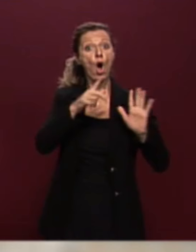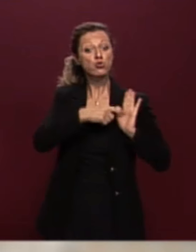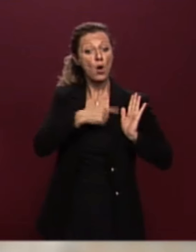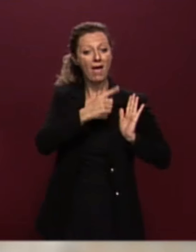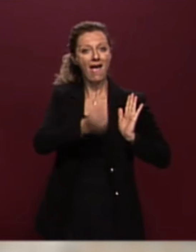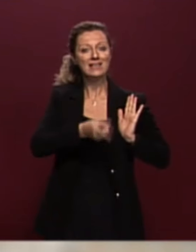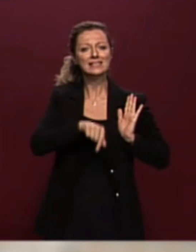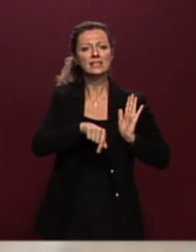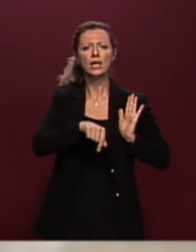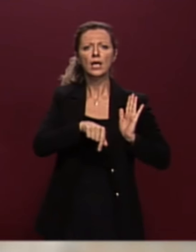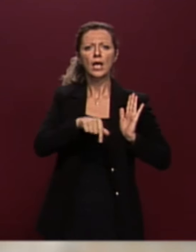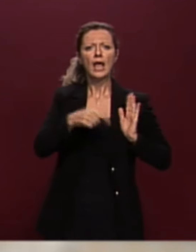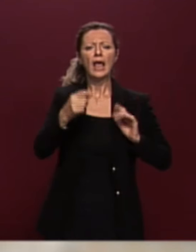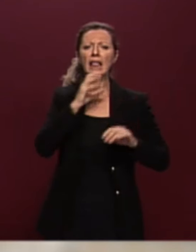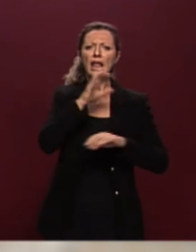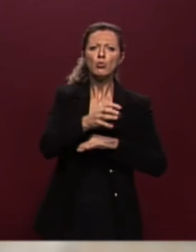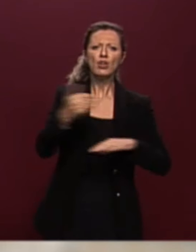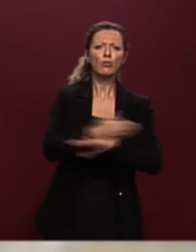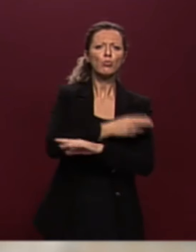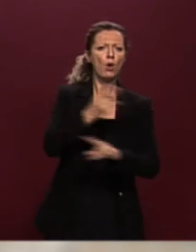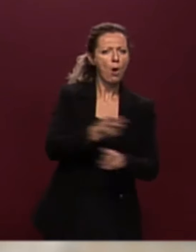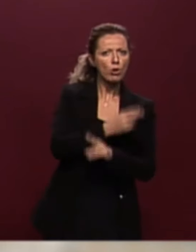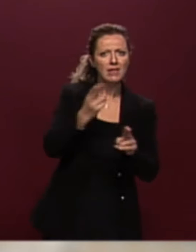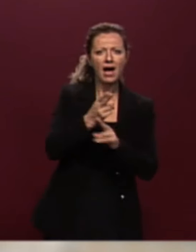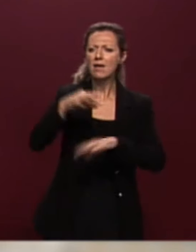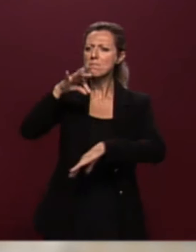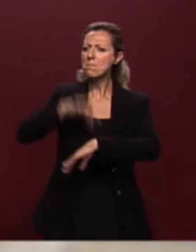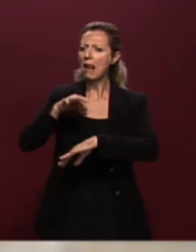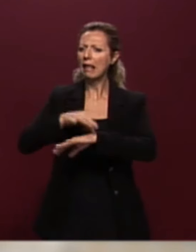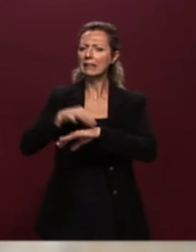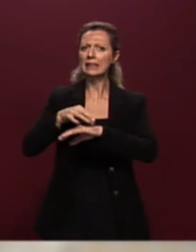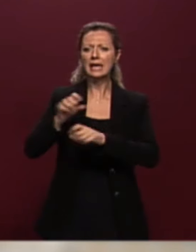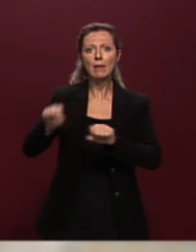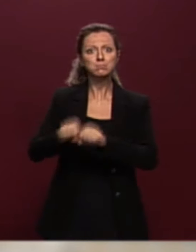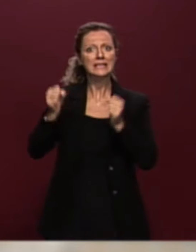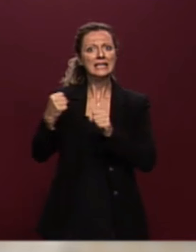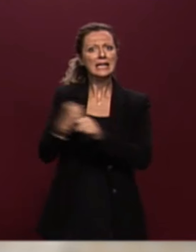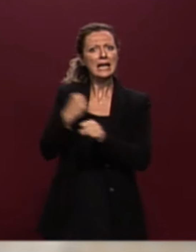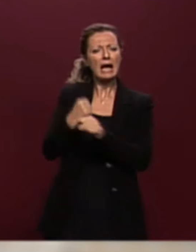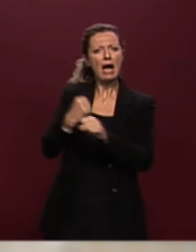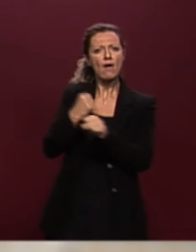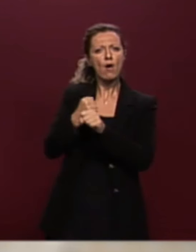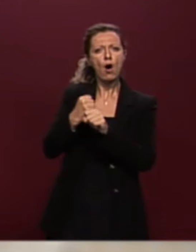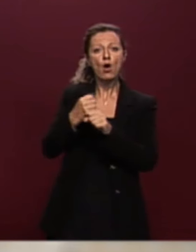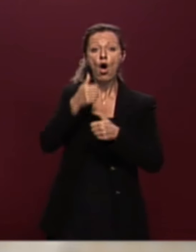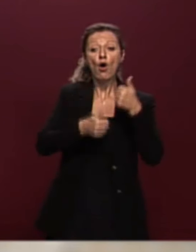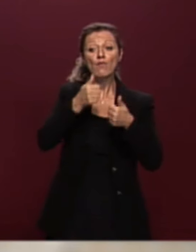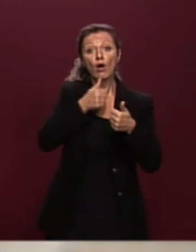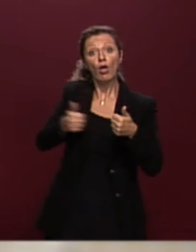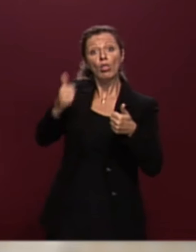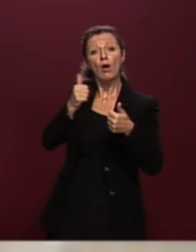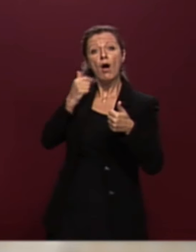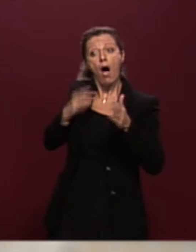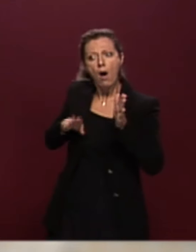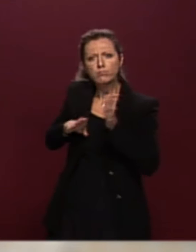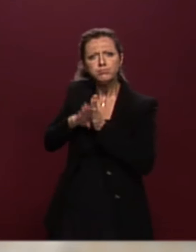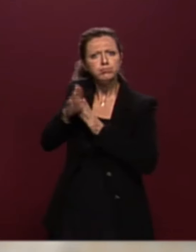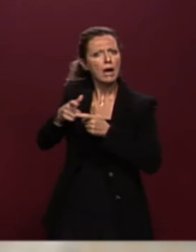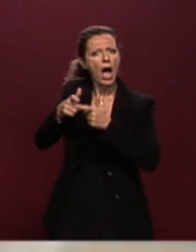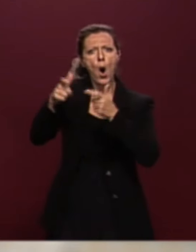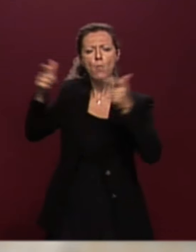infortunio mortale e di malattia professionale sono aumentate rispetto allo stesso periodo dell'anno precedente.